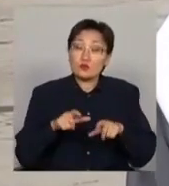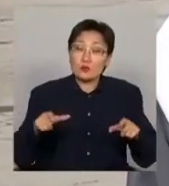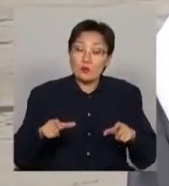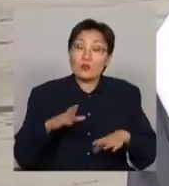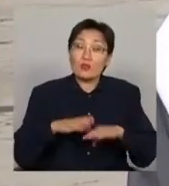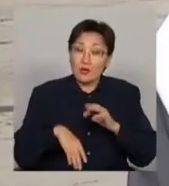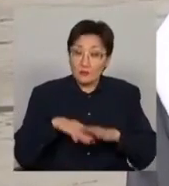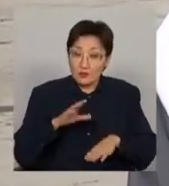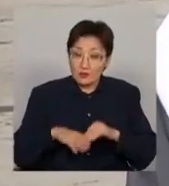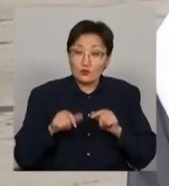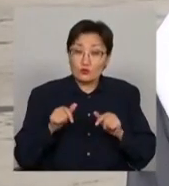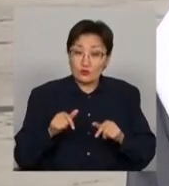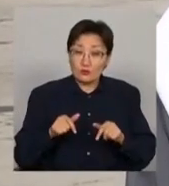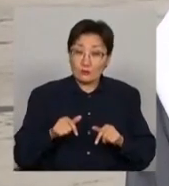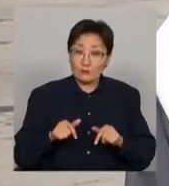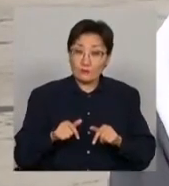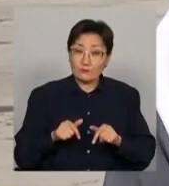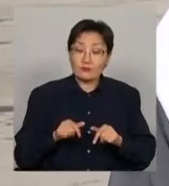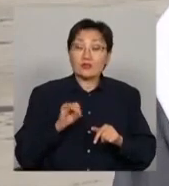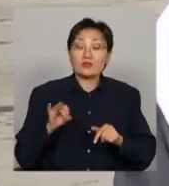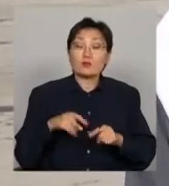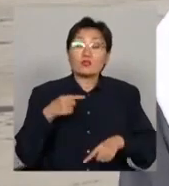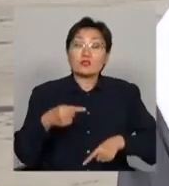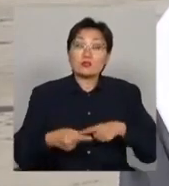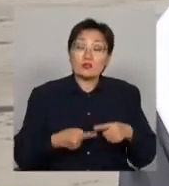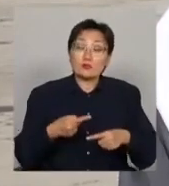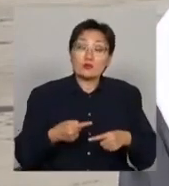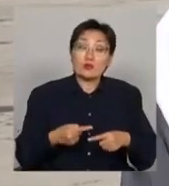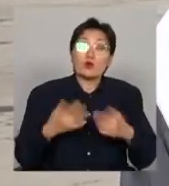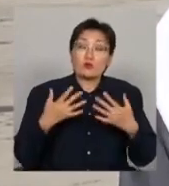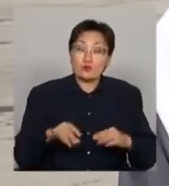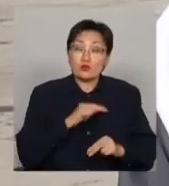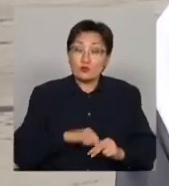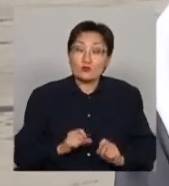практику и с последующим уже трудоустройством.